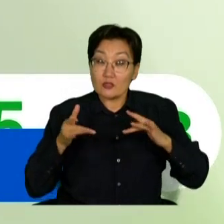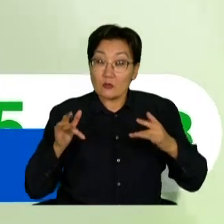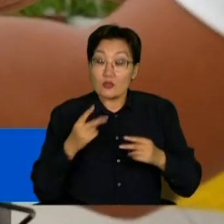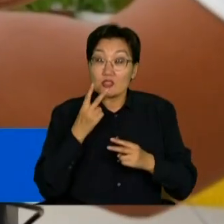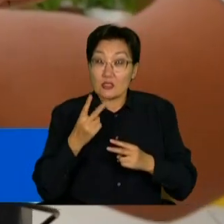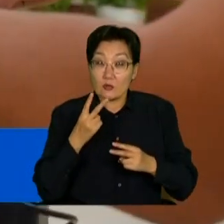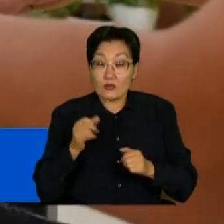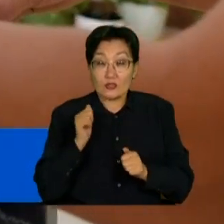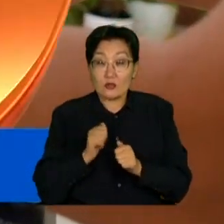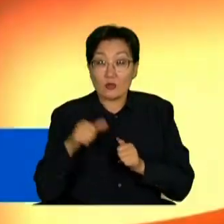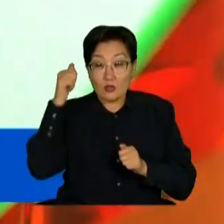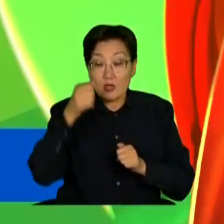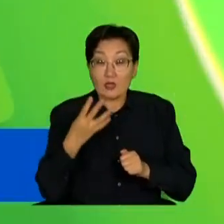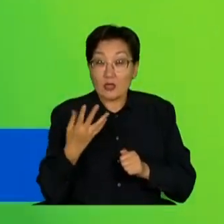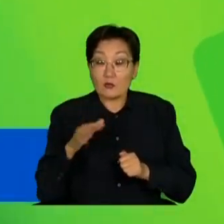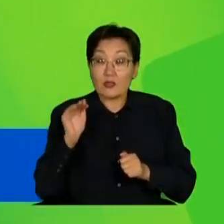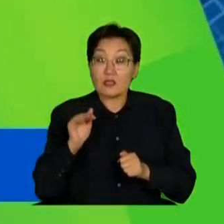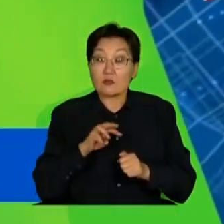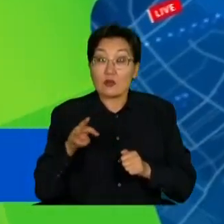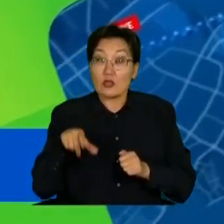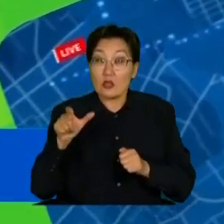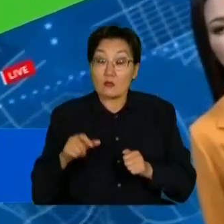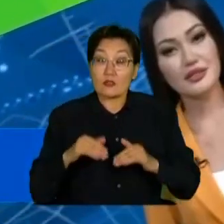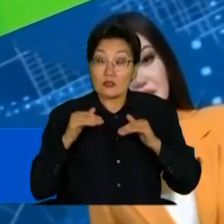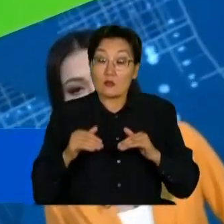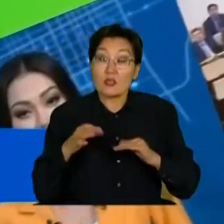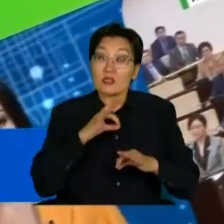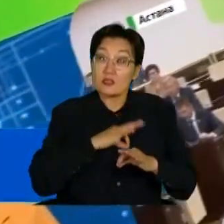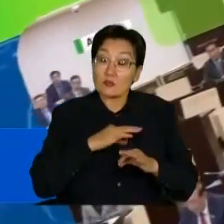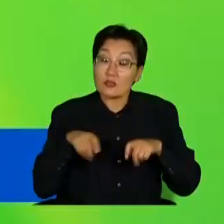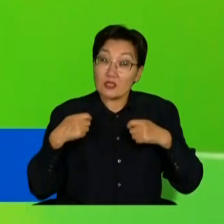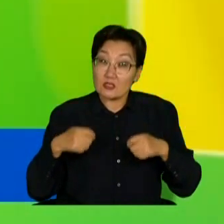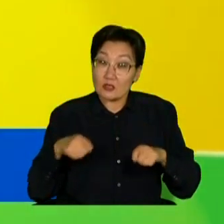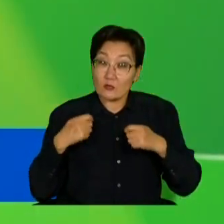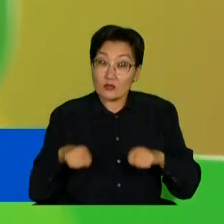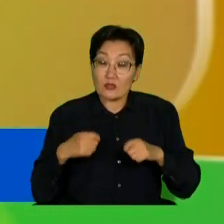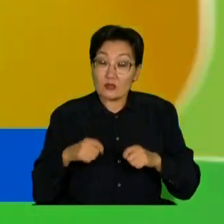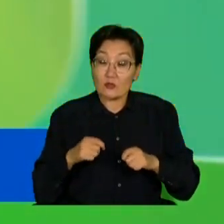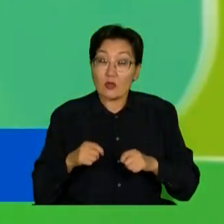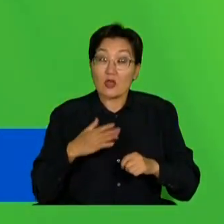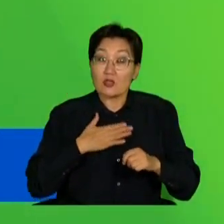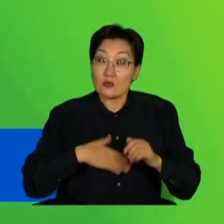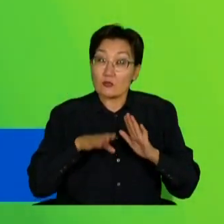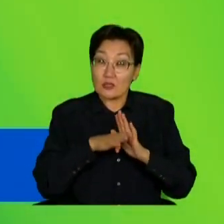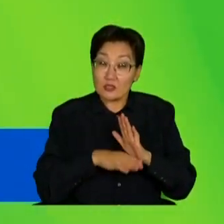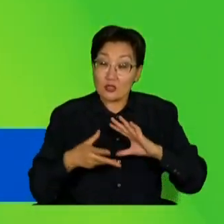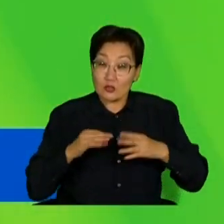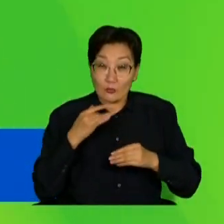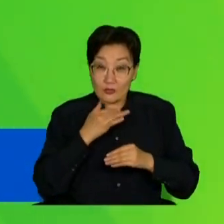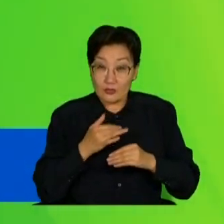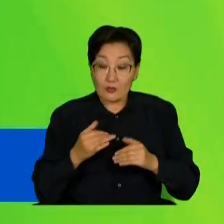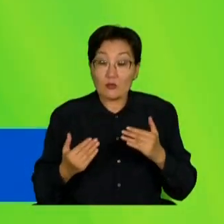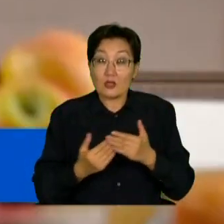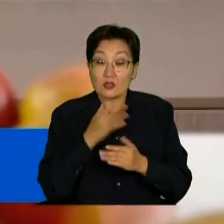қаралымды жылына 45 миллионға дейін жеткен. Коммерциялық кірістермен сату желісінде де көңіл қуантатын нәтиже көп. Ал биылғы